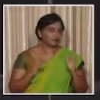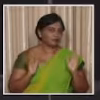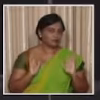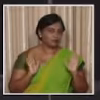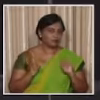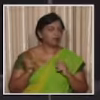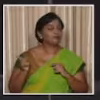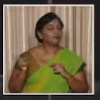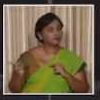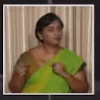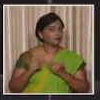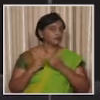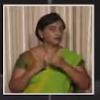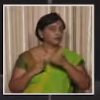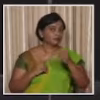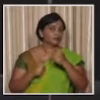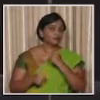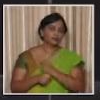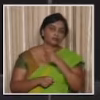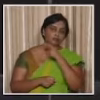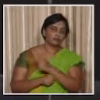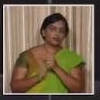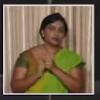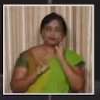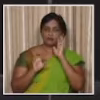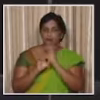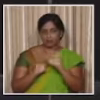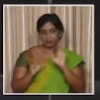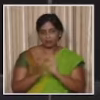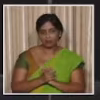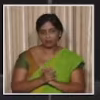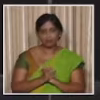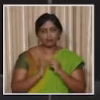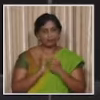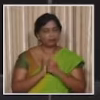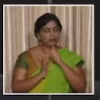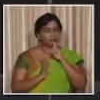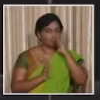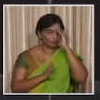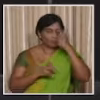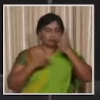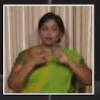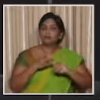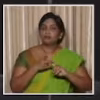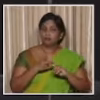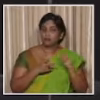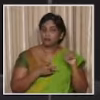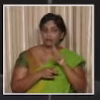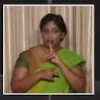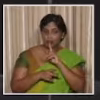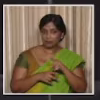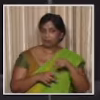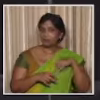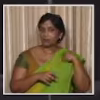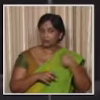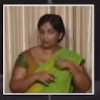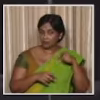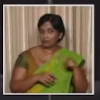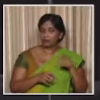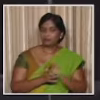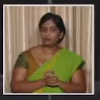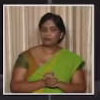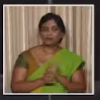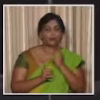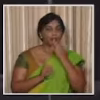ඒක ඉදිරි කාල සීමා තුළ රජය විසින් ඒක ප්‍රකාශයටපත් කරයි. ගරු කථානායකතුමනි, ඊළඟ ප්‍රශ්නය තමයි එතුමා අහපු ප්‍රධාන ප්‍රශ්නය